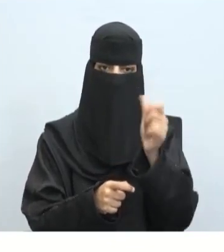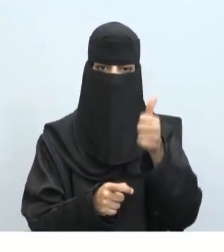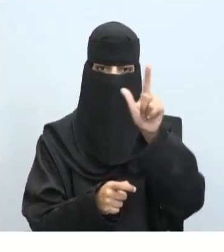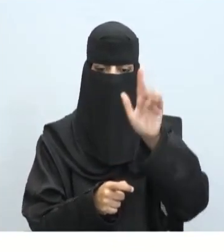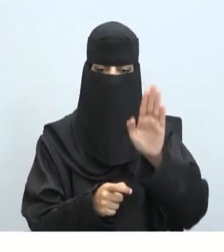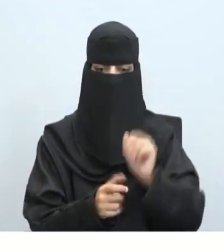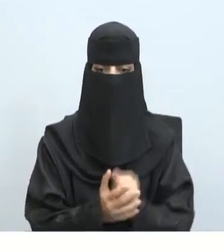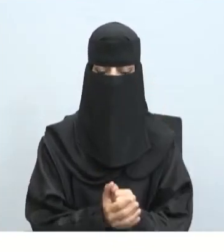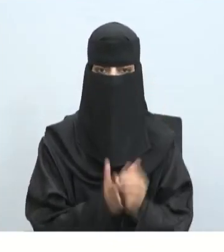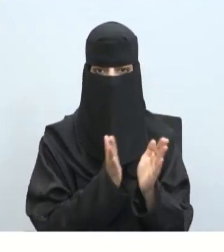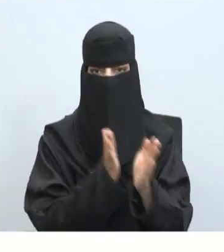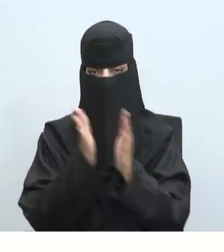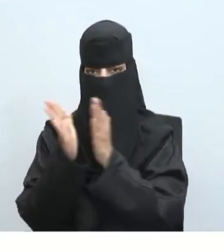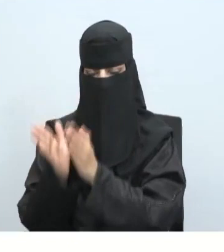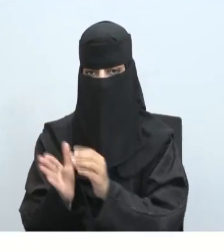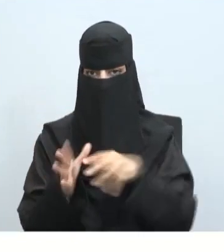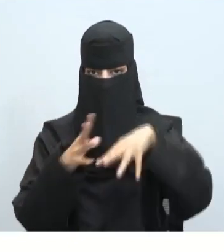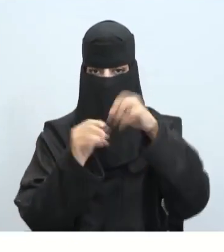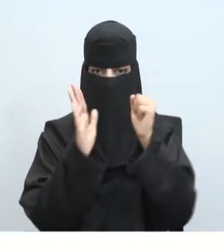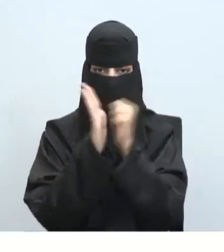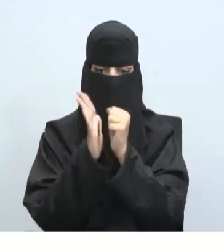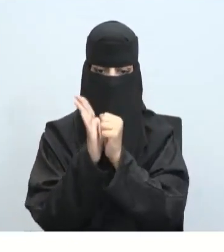المسلمون القصور